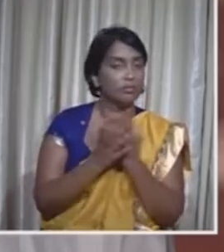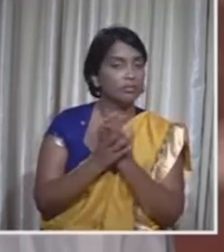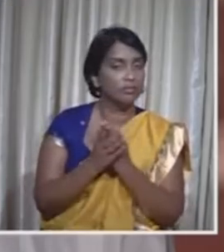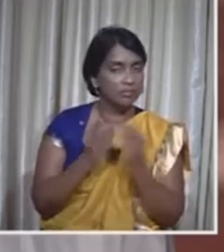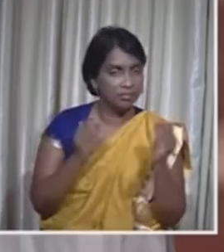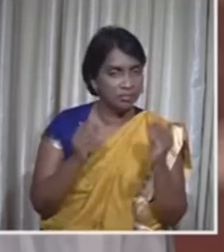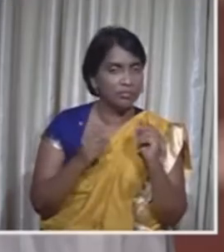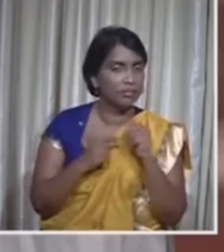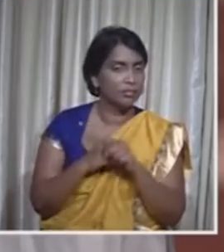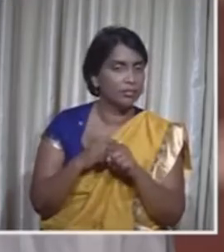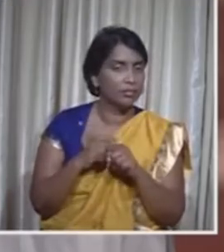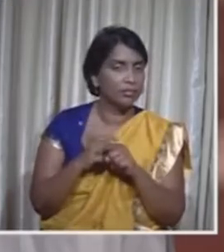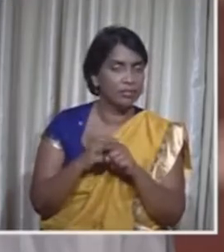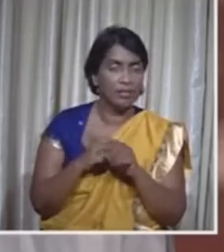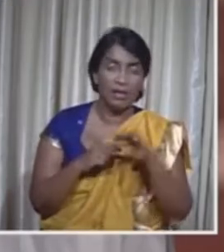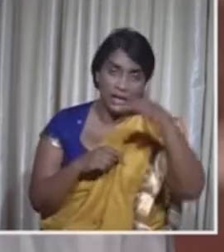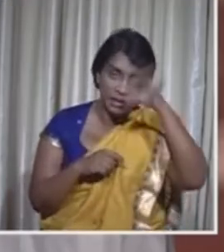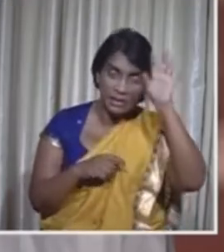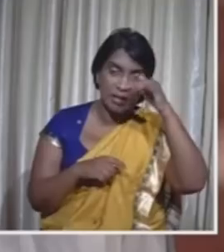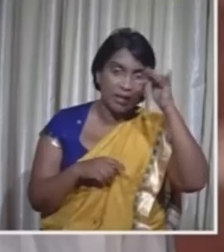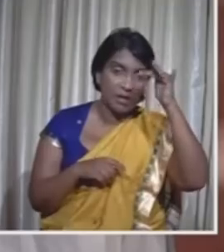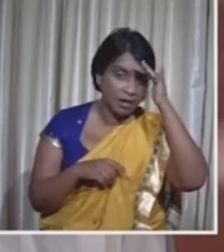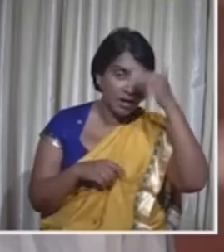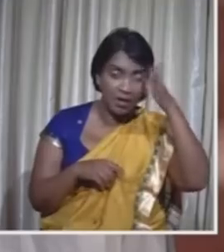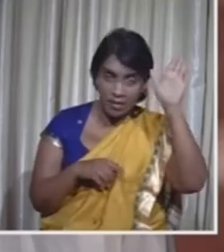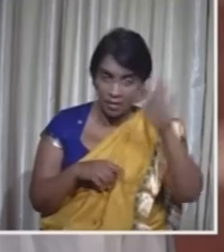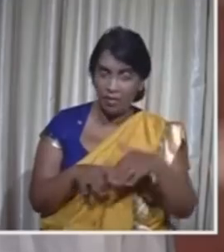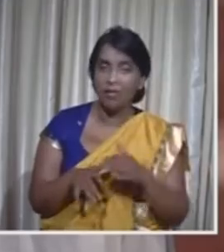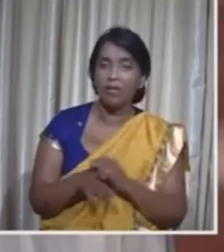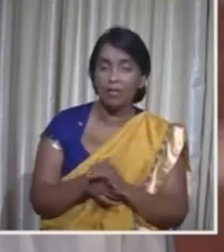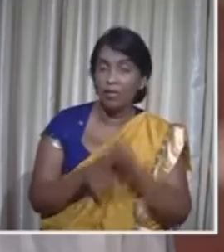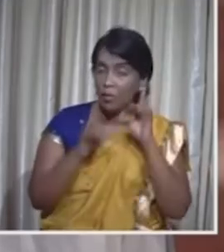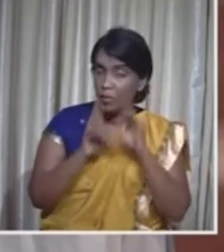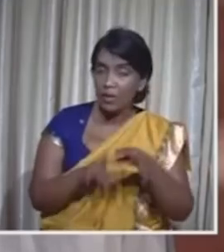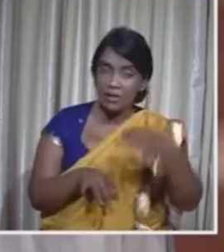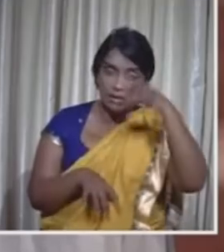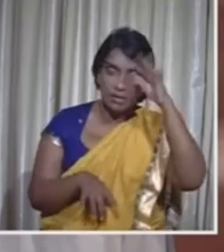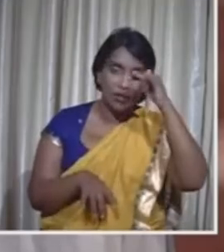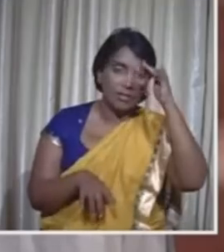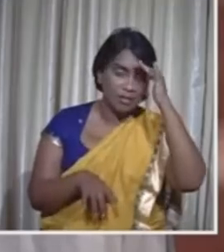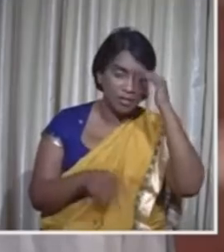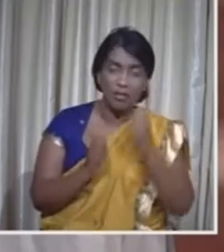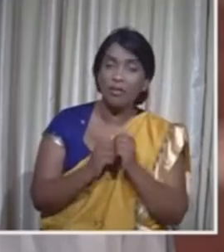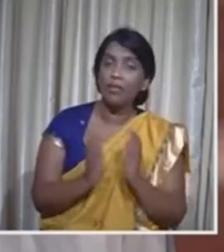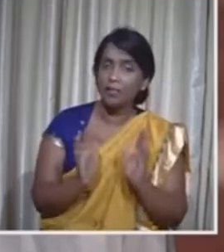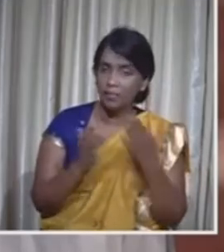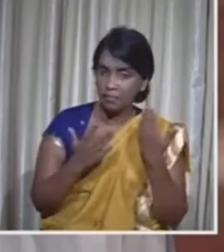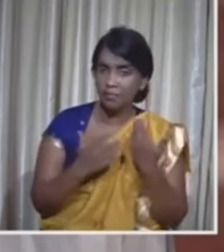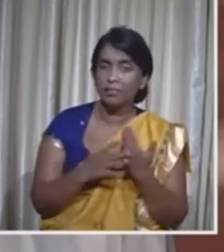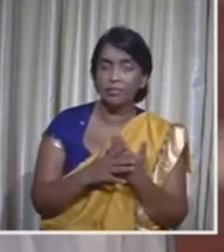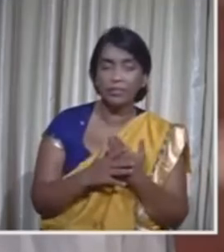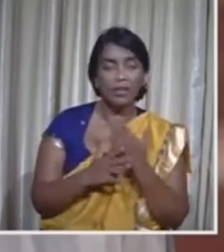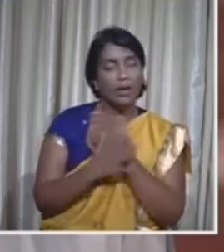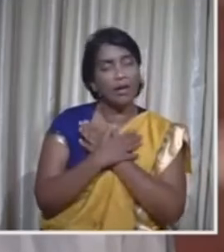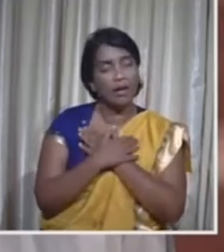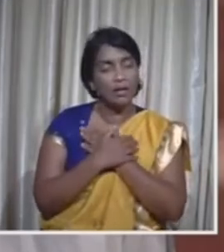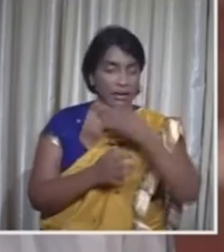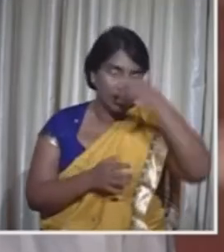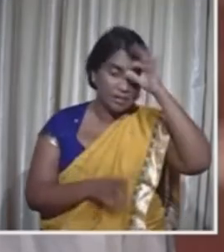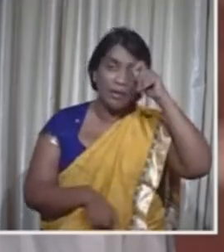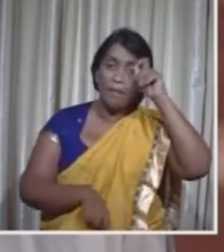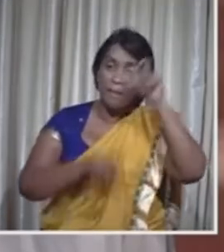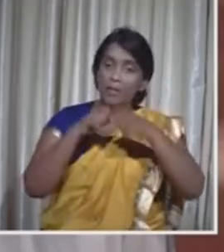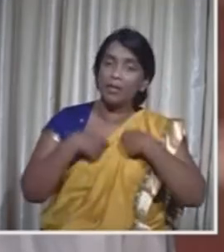மனிதனாக மாறுவான். அவ்வாறான ஒரு சிங்கள மகனை உருவாக்குங்கள் சிங்கள மக்களே. அன்புக்குரிய இந்த நாட்டினுடைய சிங்கள மக்களை நான் கேட்பது,